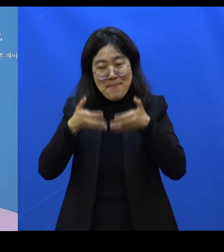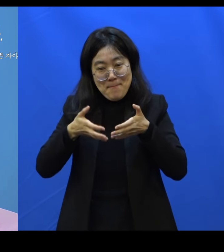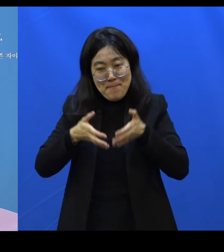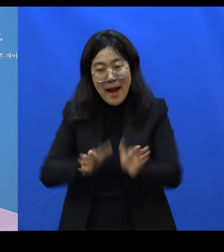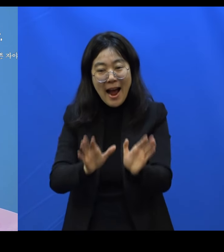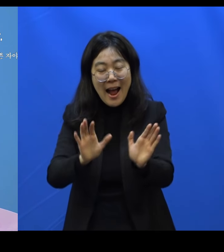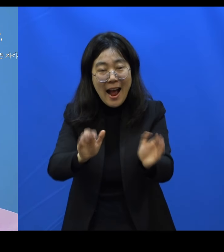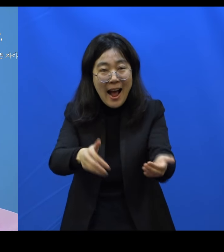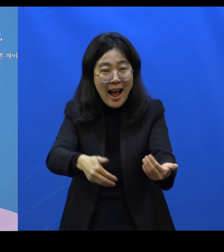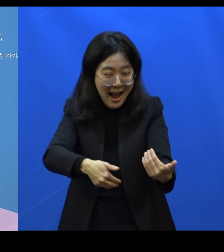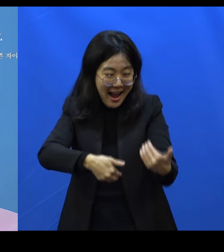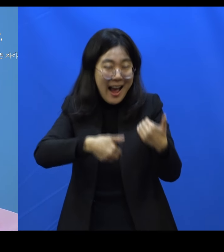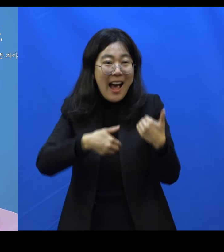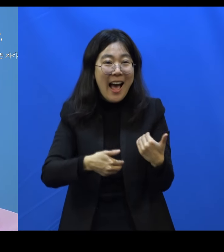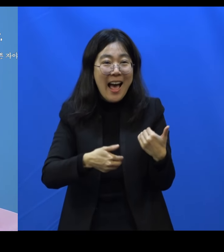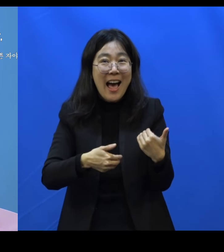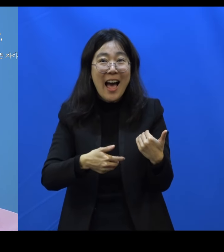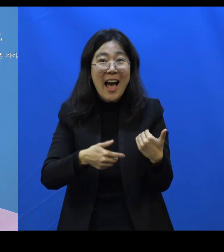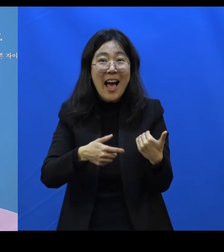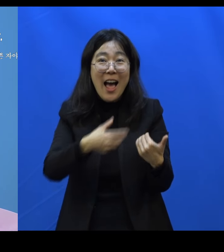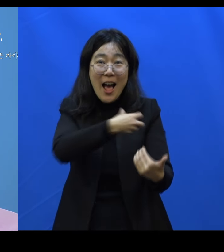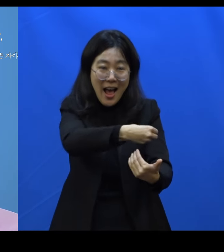안에 안겨서